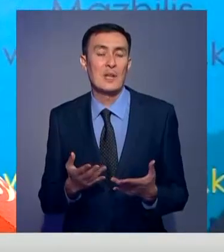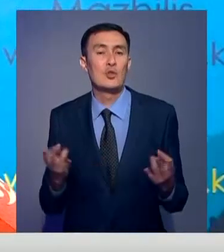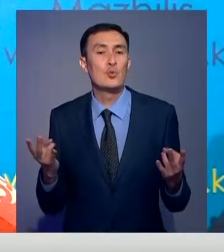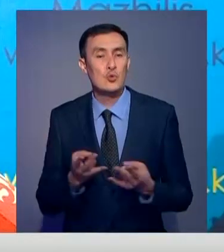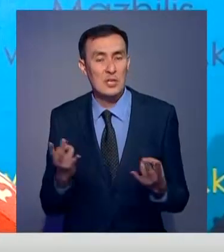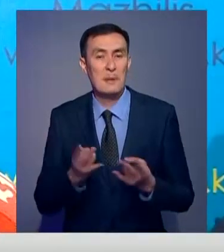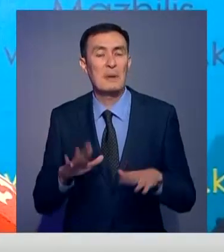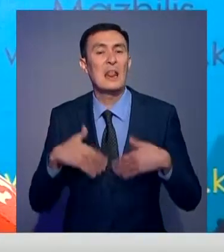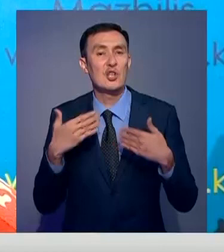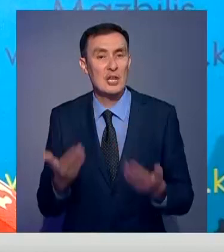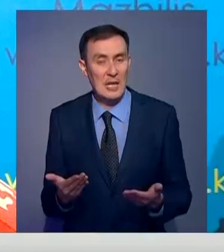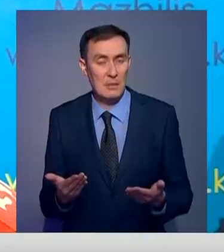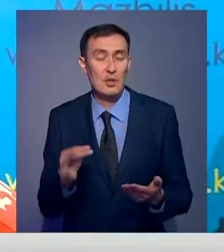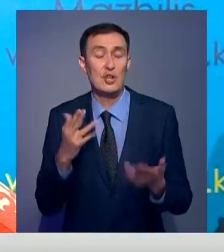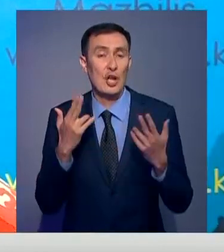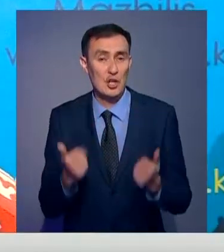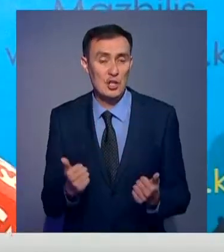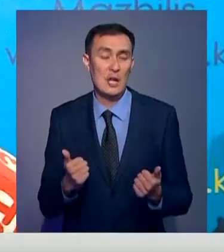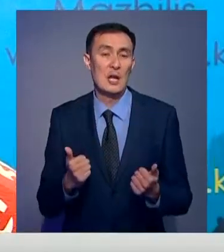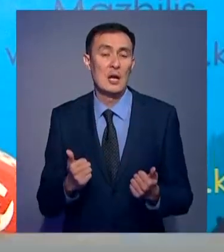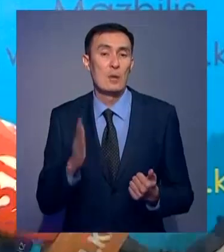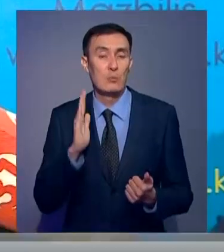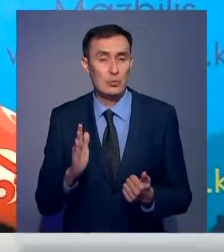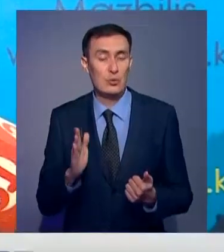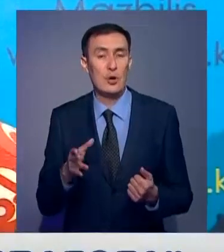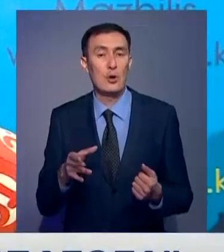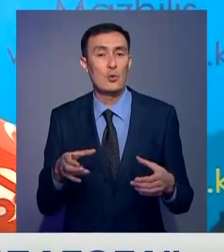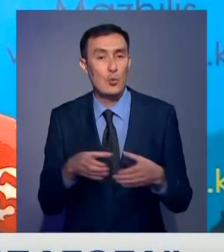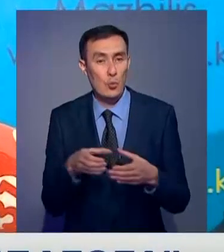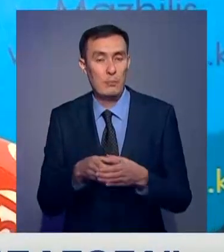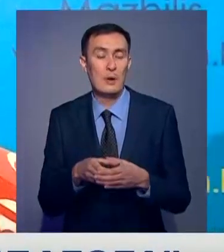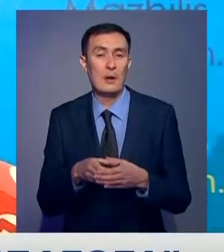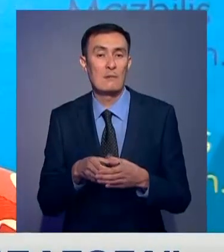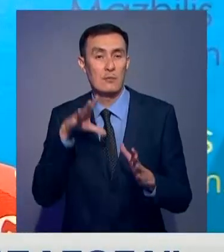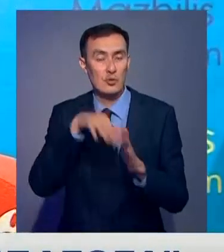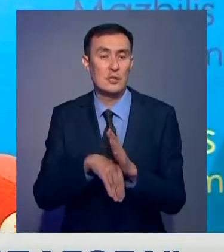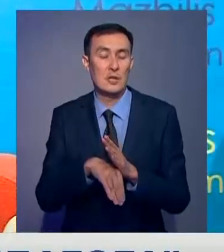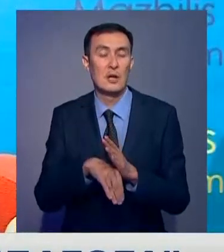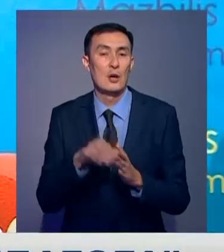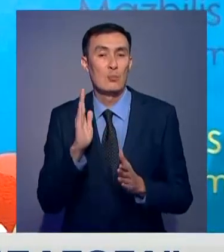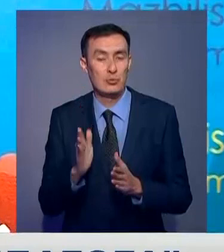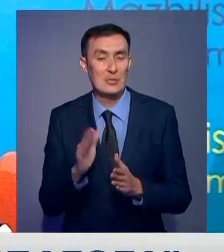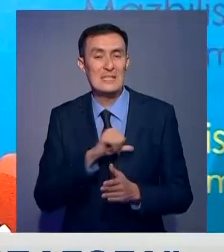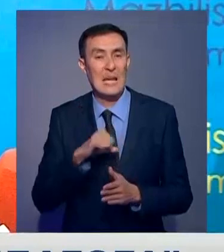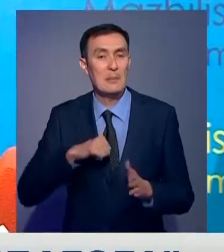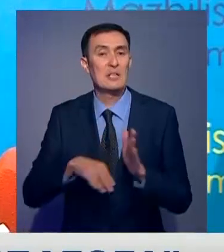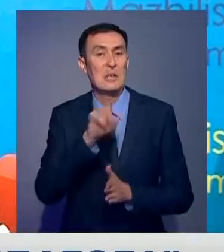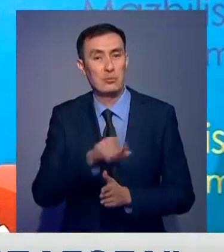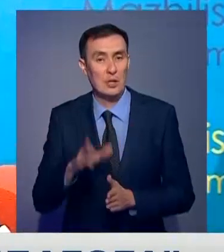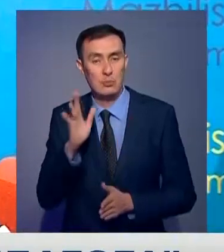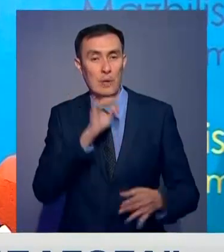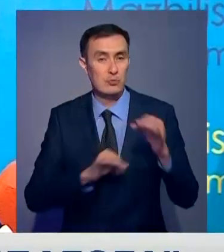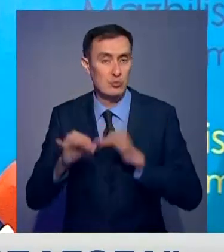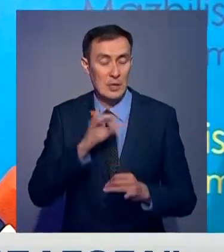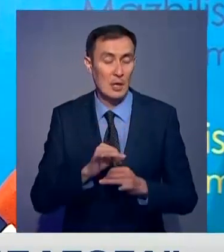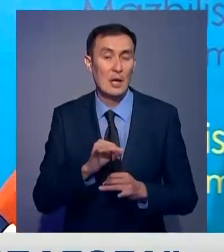нужными предложениями. И, конечно, в рамках будут рабочие группы. В рабочие группы включены, конечно, сами депутаты, наши